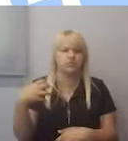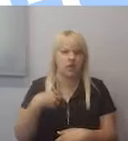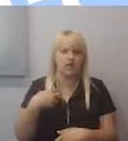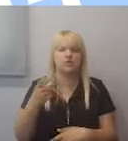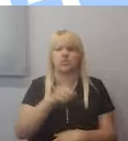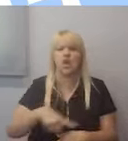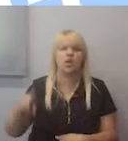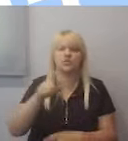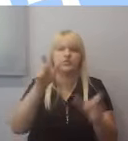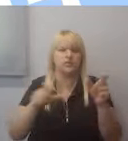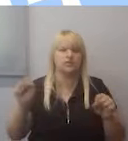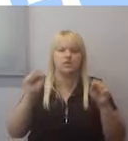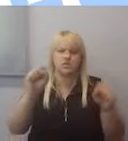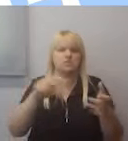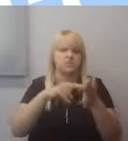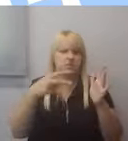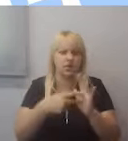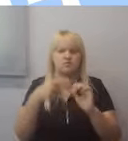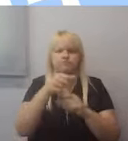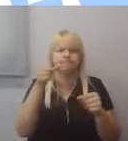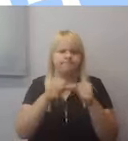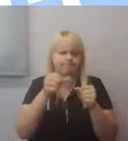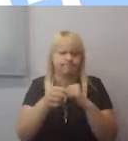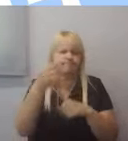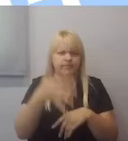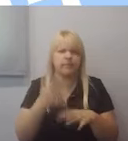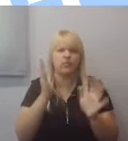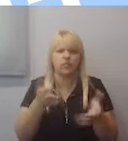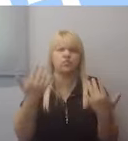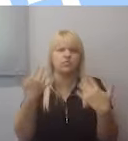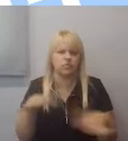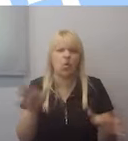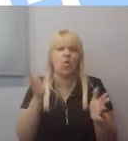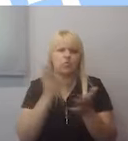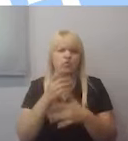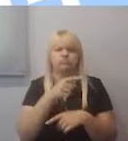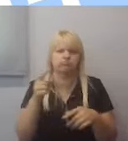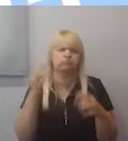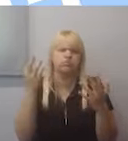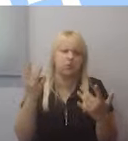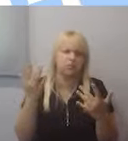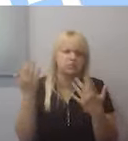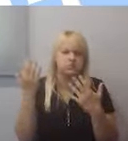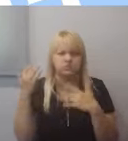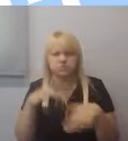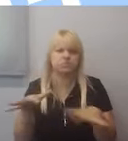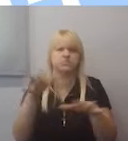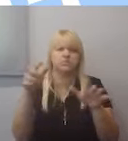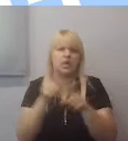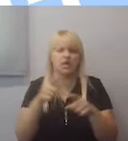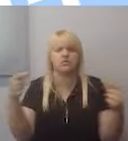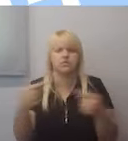plāns kur jau detalizētāk būs noteikti šie te pasākumi atbilstoši pašvaldības administratīvās